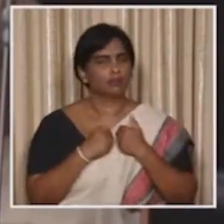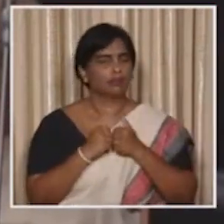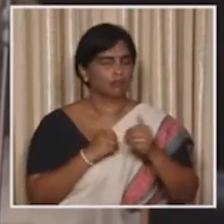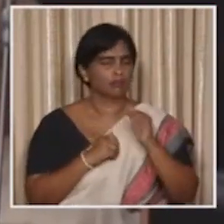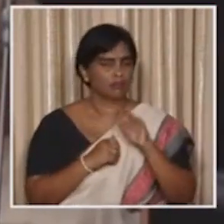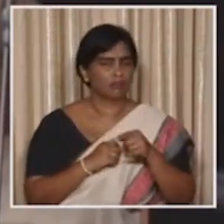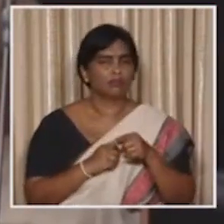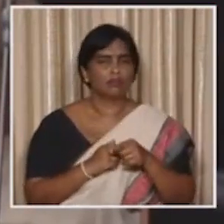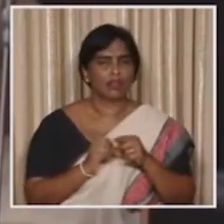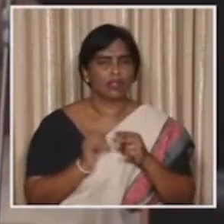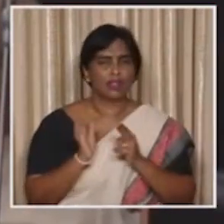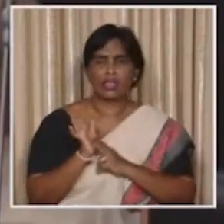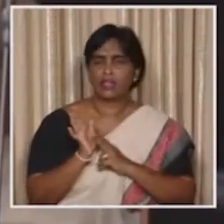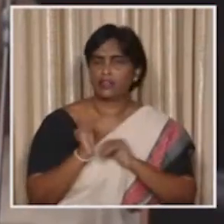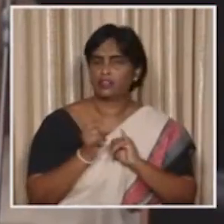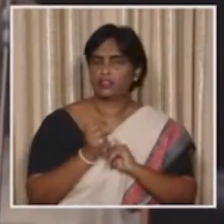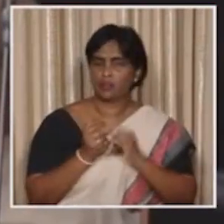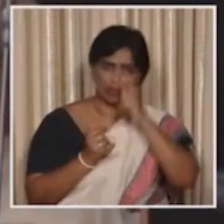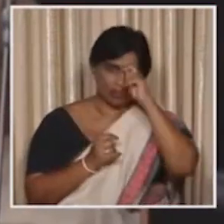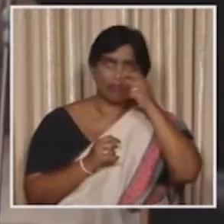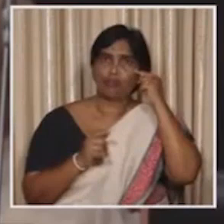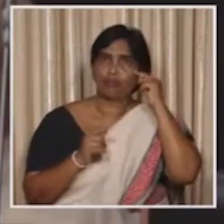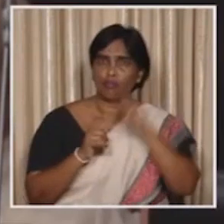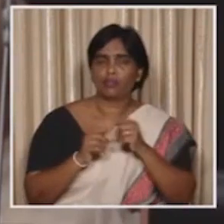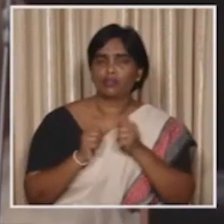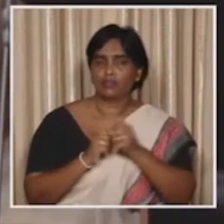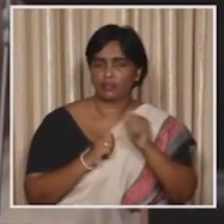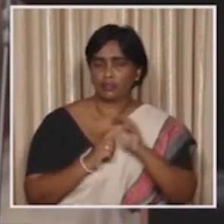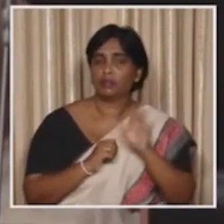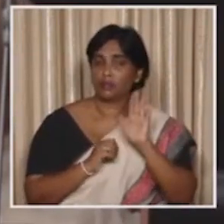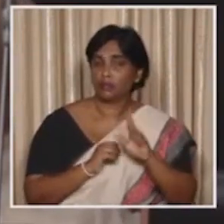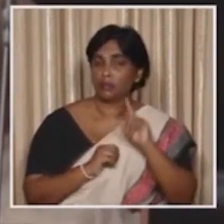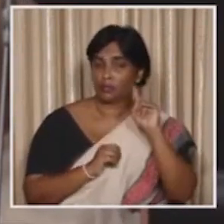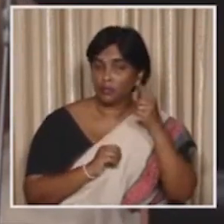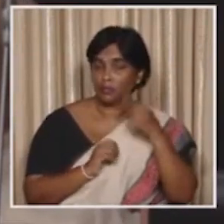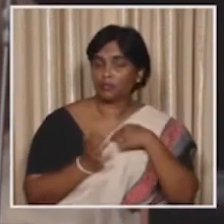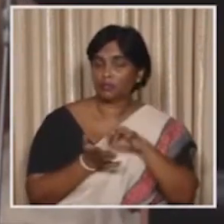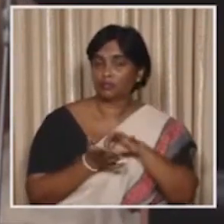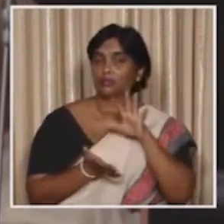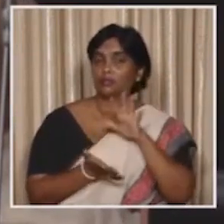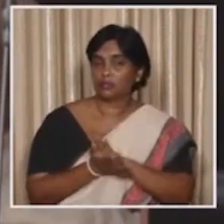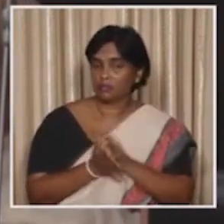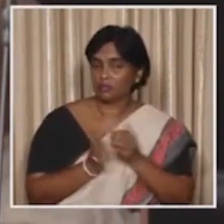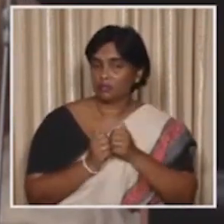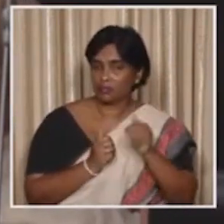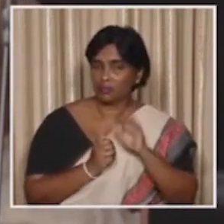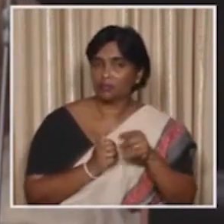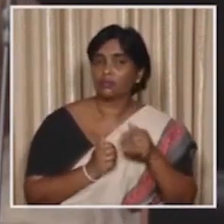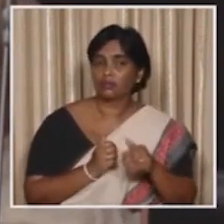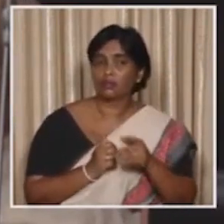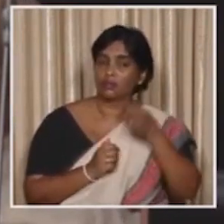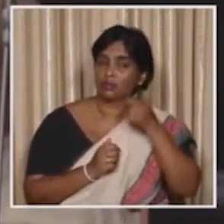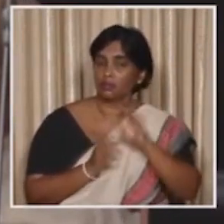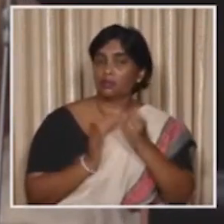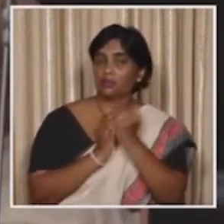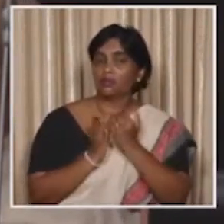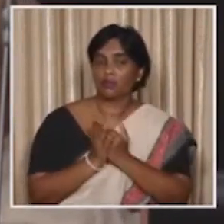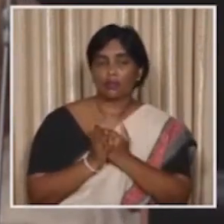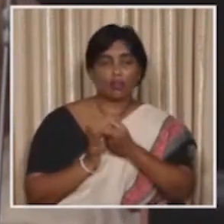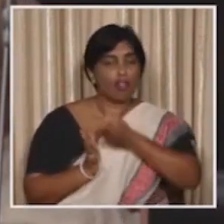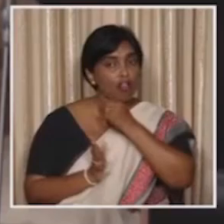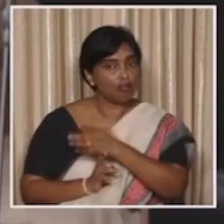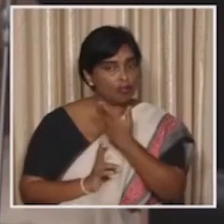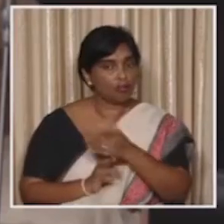වුණා නෙවිල් සමරකෝන් මහත්තුමාට විරුද්ධව ක්‍රියා කරන්න. ඒත් ඉස්සෙල්ලා අපි ස්ථාවර නියෝග ගෙනහැල්ලා ස්ථාවර නියෝග වලින් අවසර